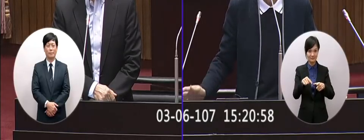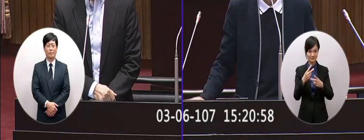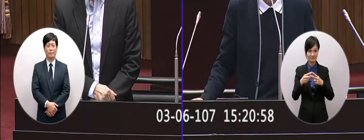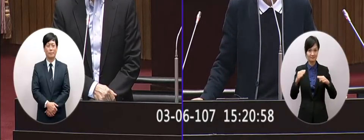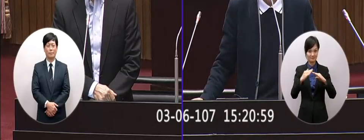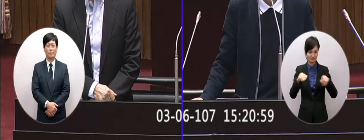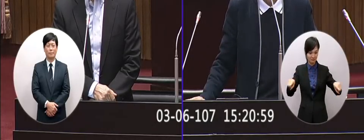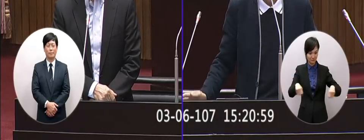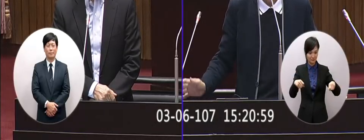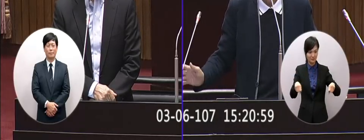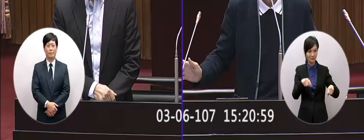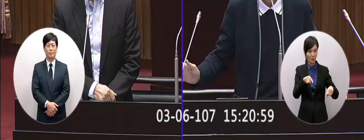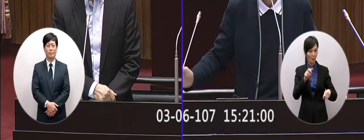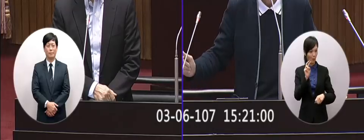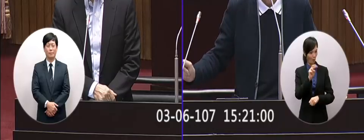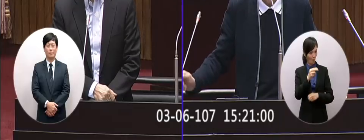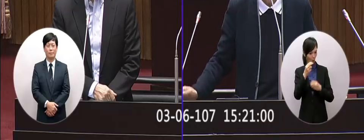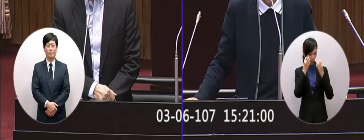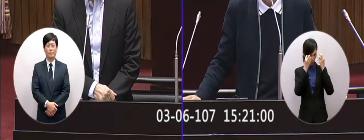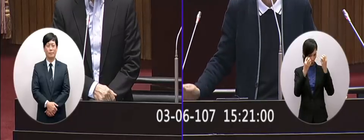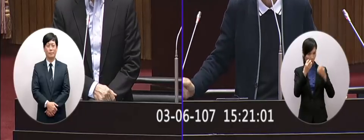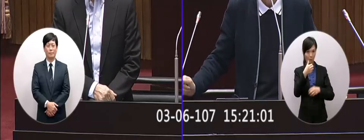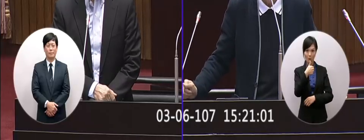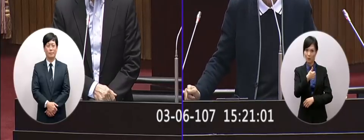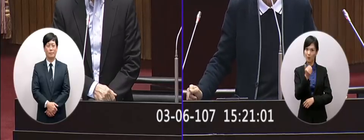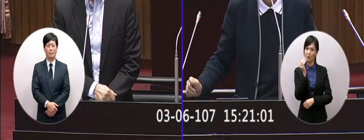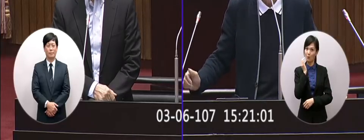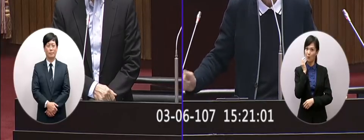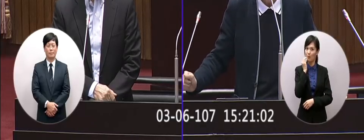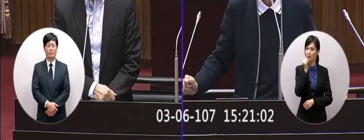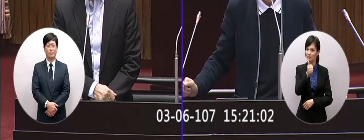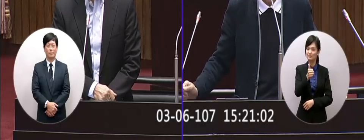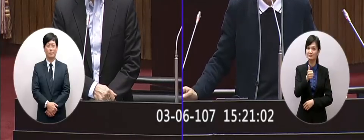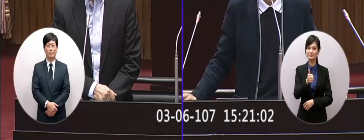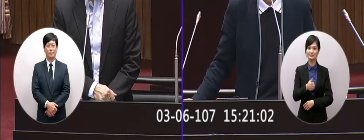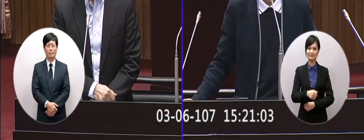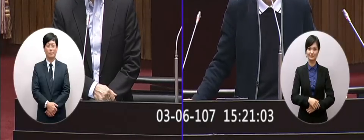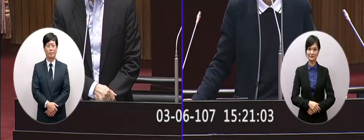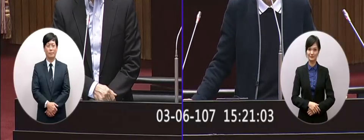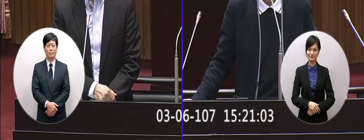料理，认真又好又好食。